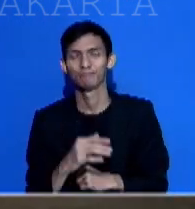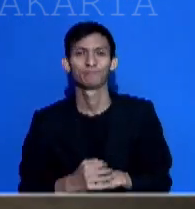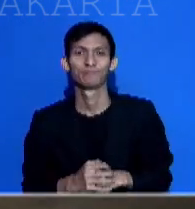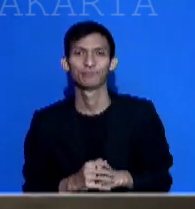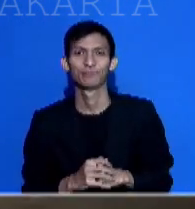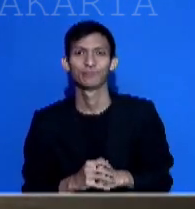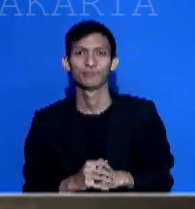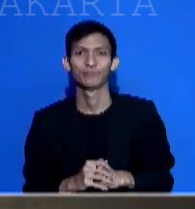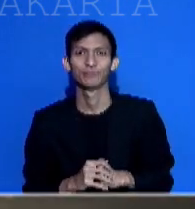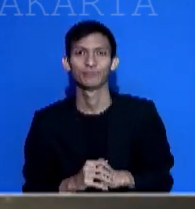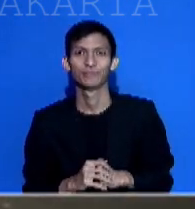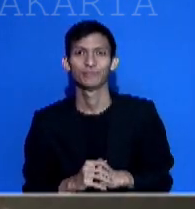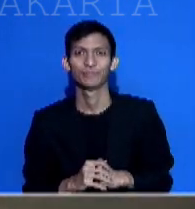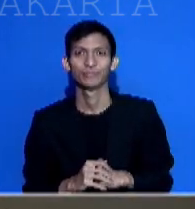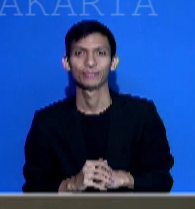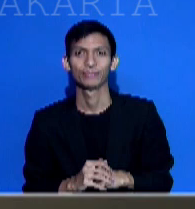Ke depan.